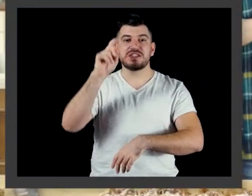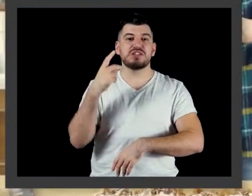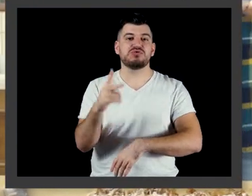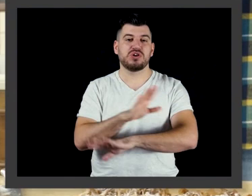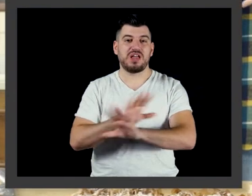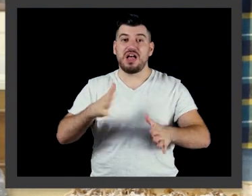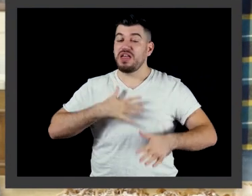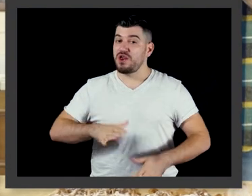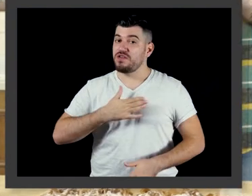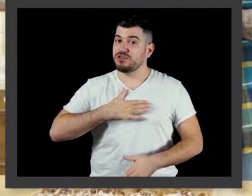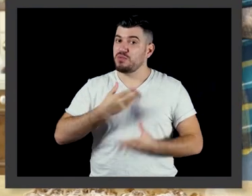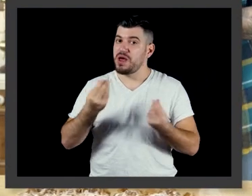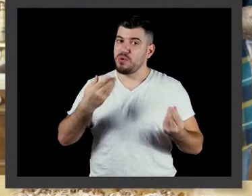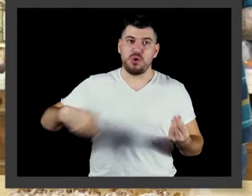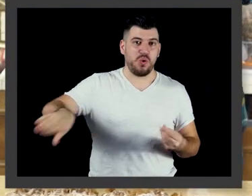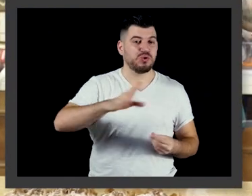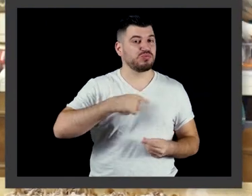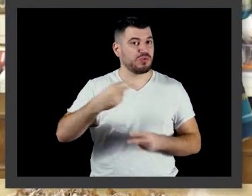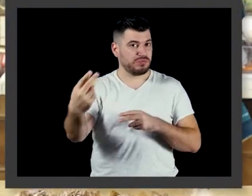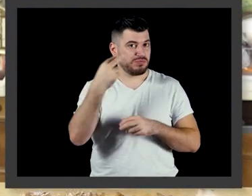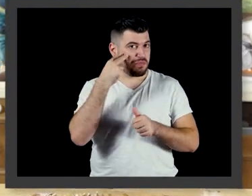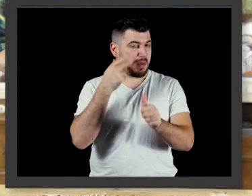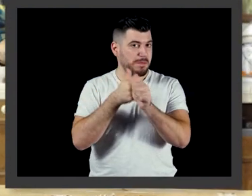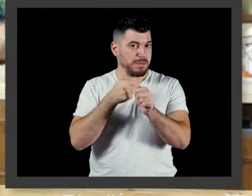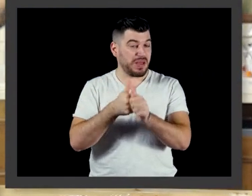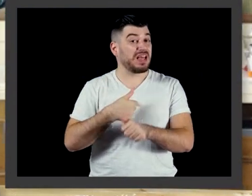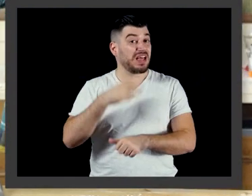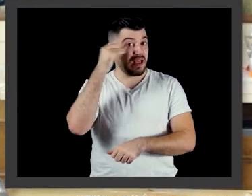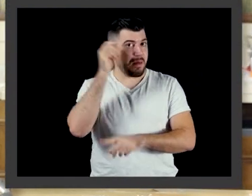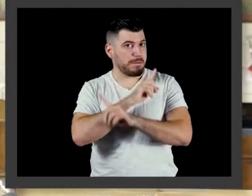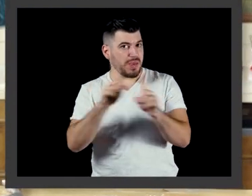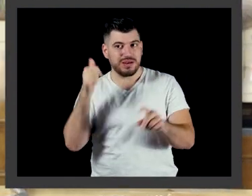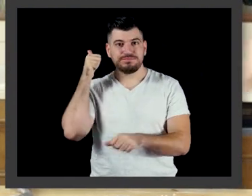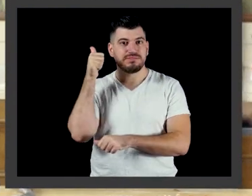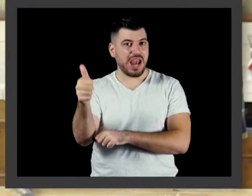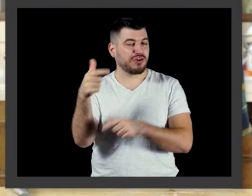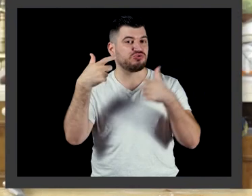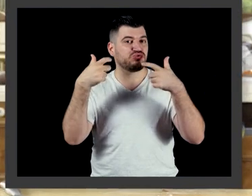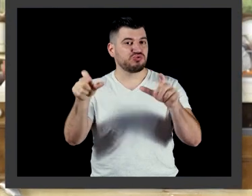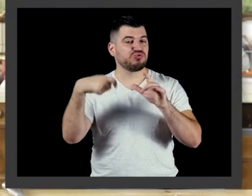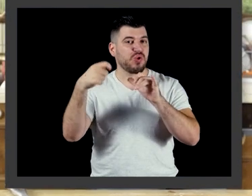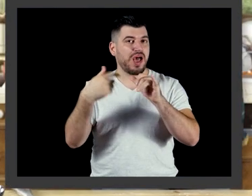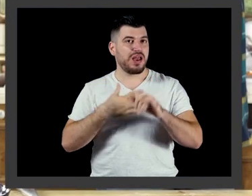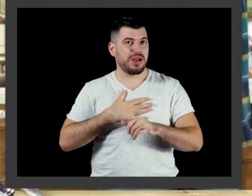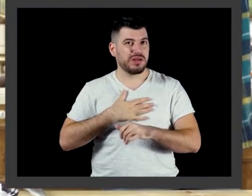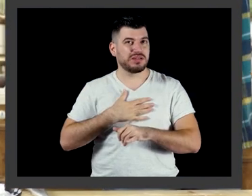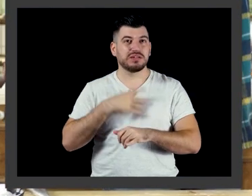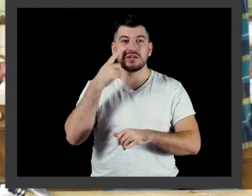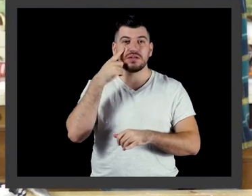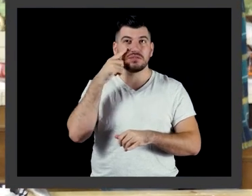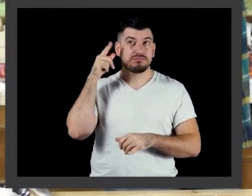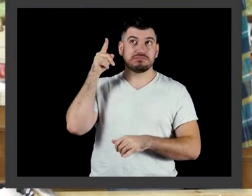σας. Θέλω να σας ευχαριστήσω για άλλη μια φορά που με παρακολουθήσετε. Μην ξεχάσετε να κάνετε subscribe στο κανάλι μας, σωστά το κανολάκι, εδώ